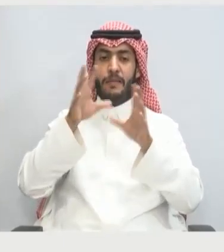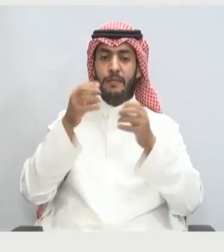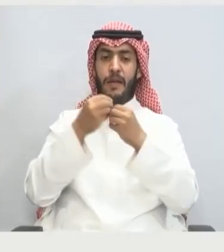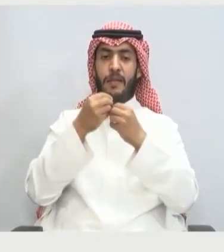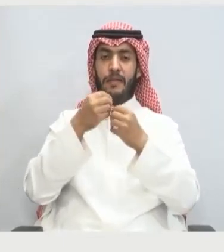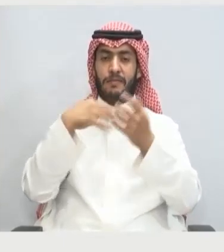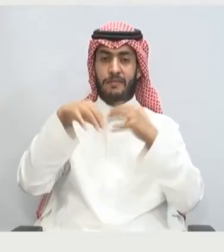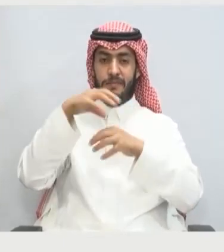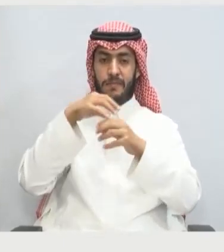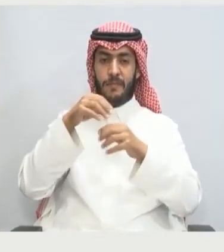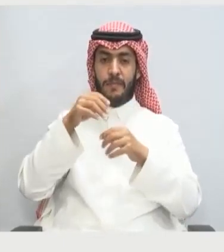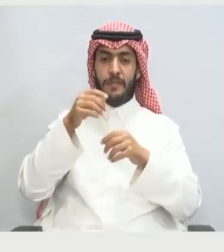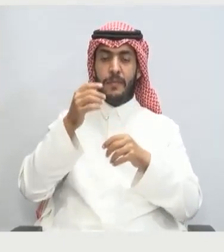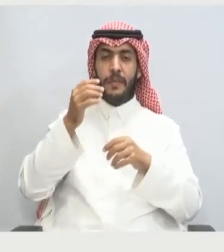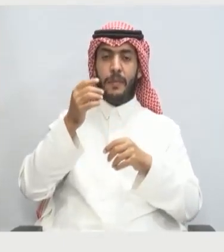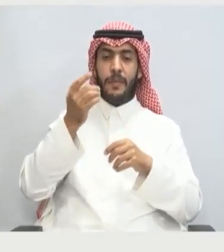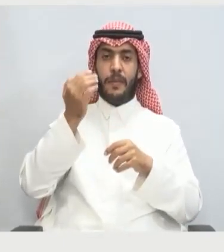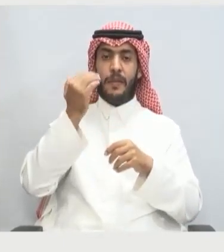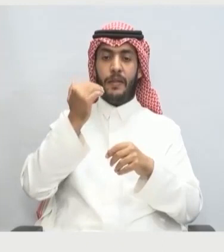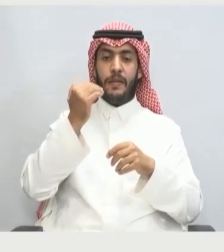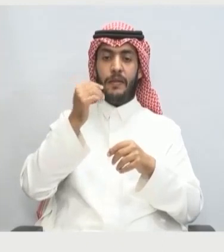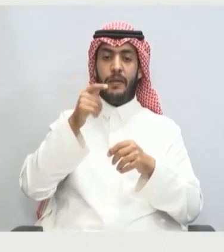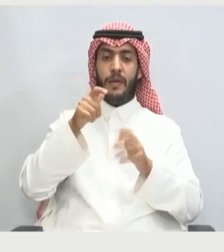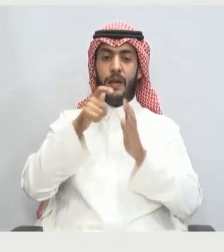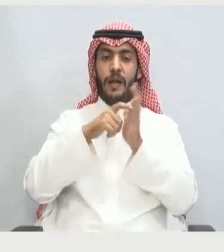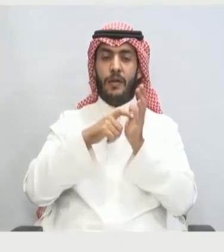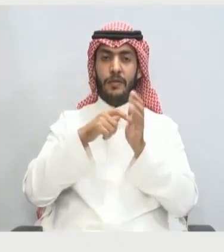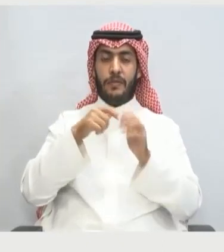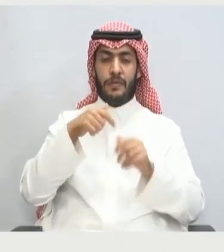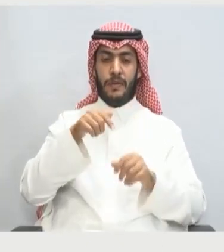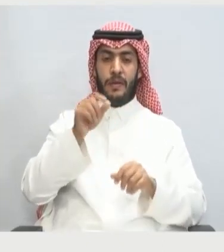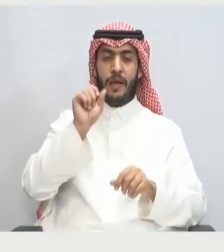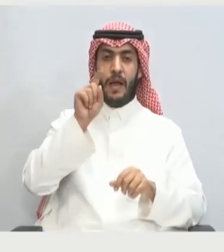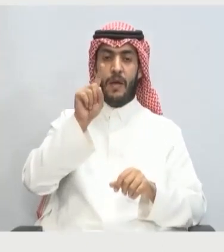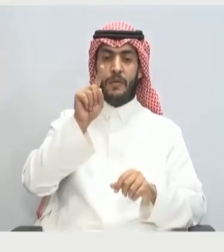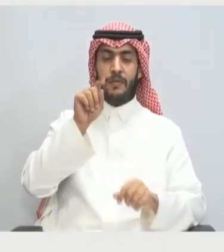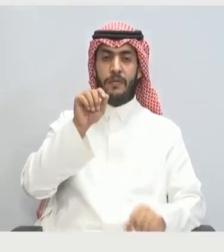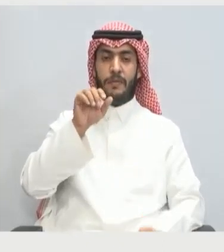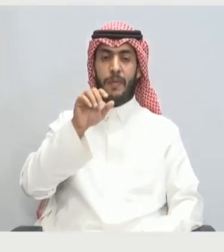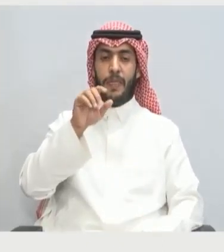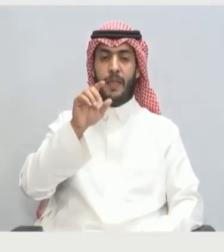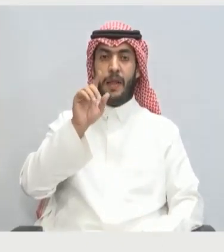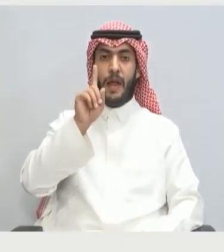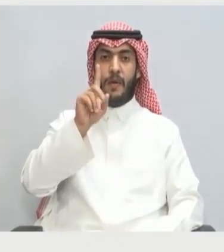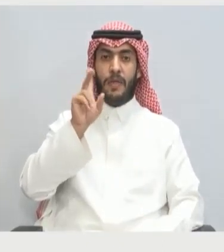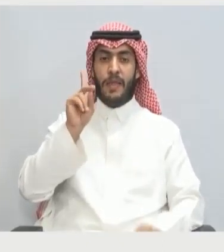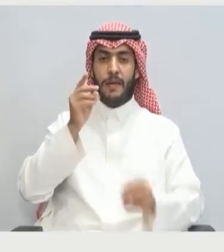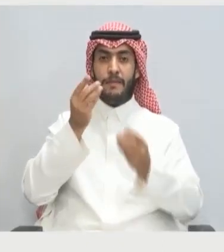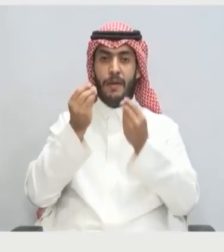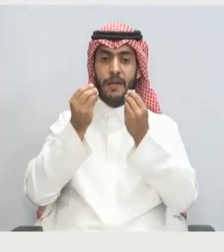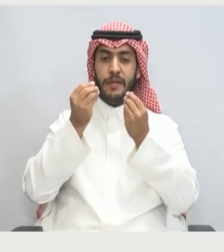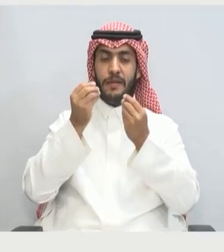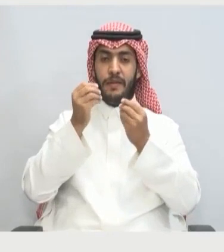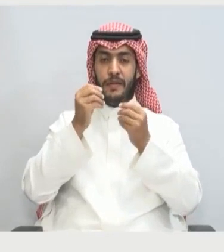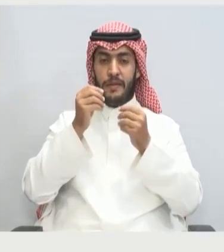البعض تامل القانون العام التالي هذا هو القانون الماده الاولى زائد الماده الثانيه تعطيني النواتج